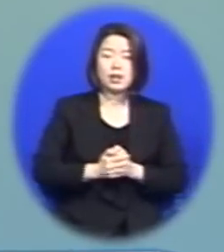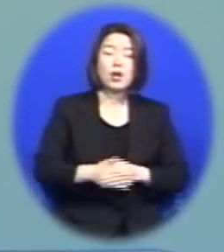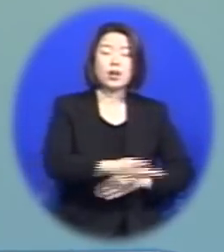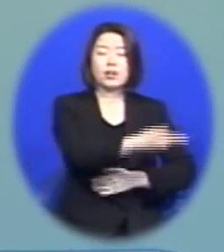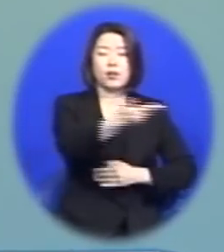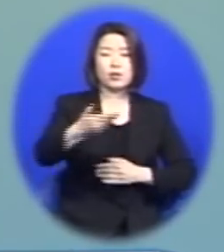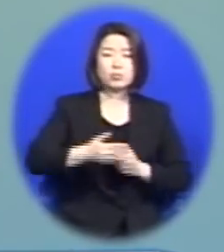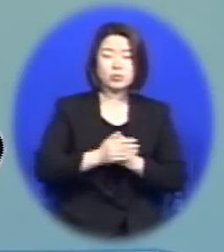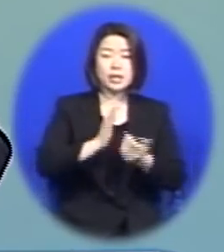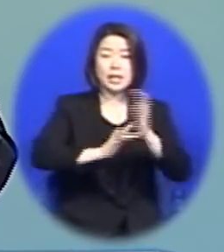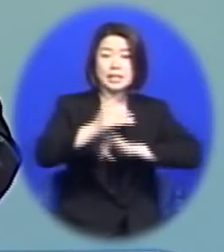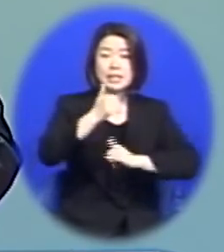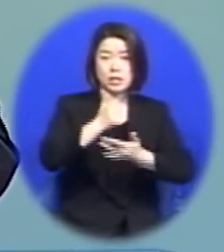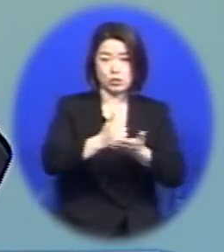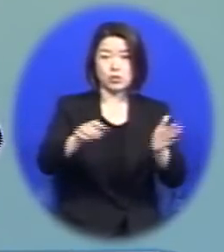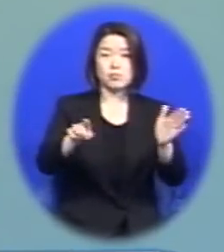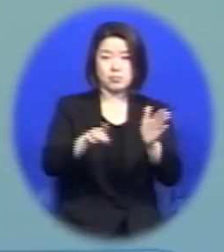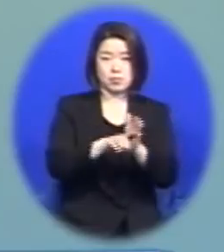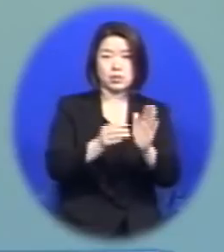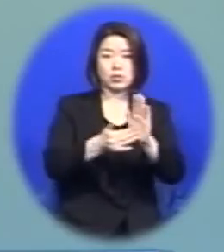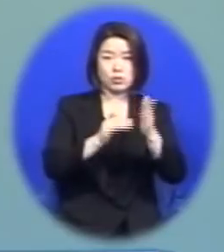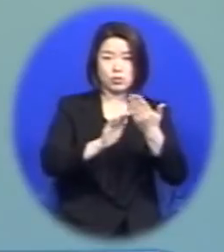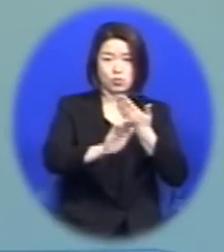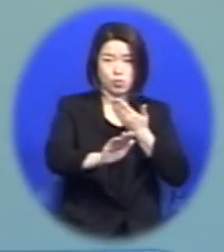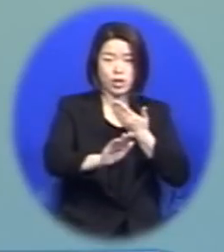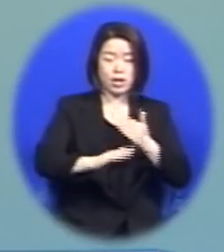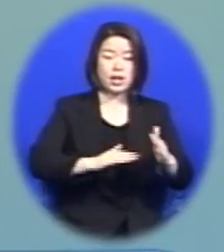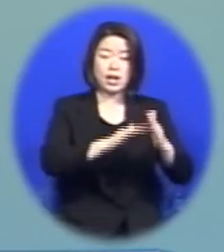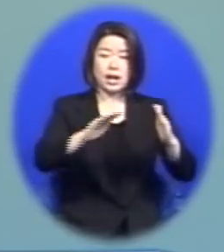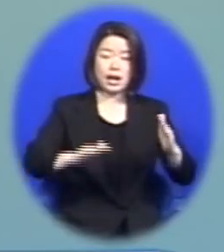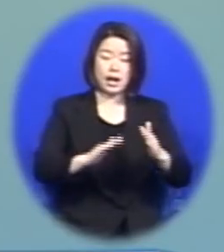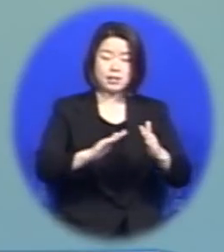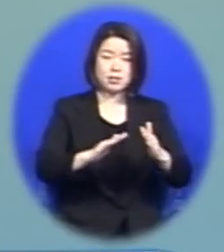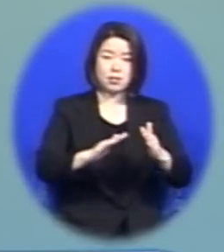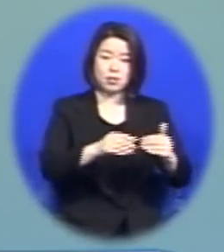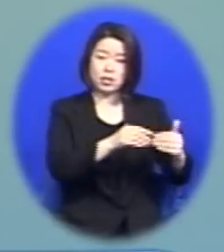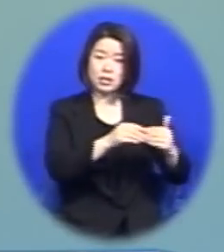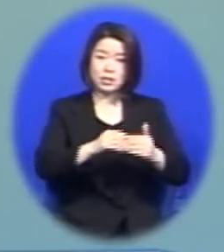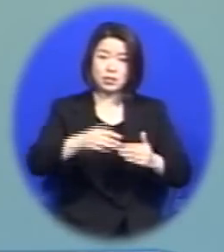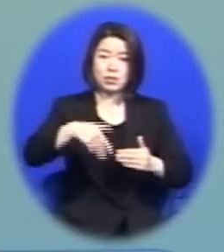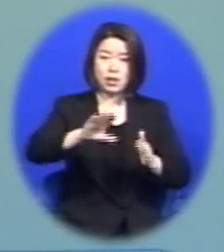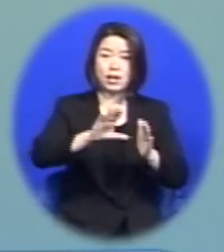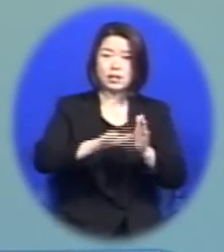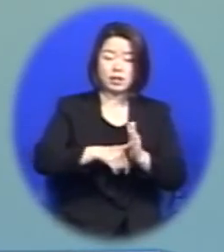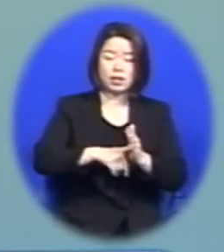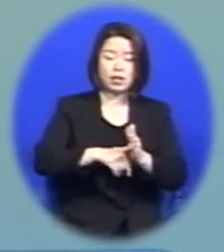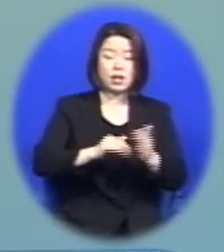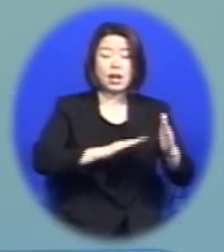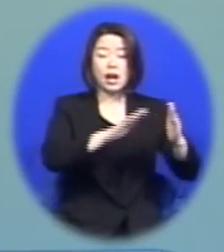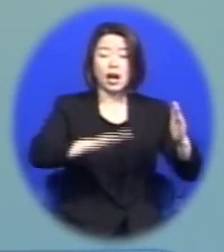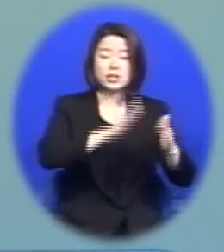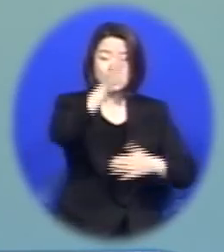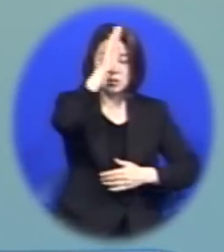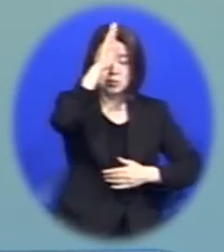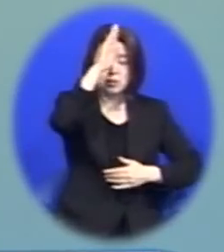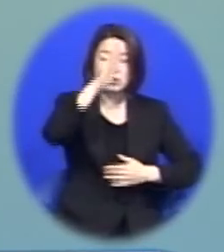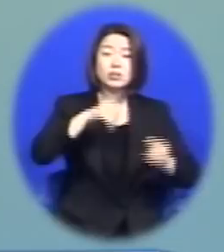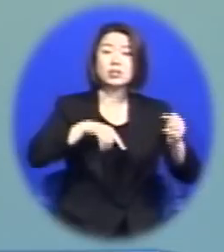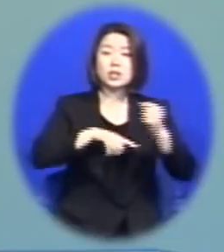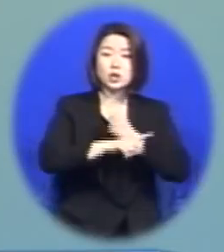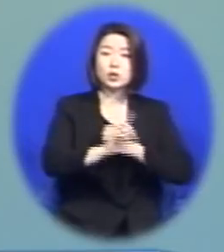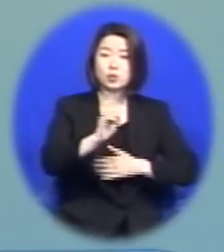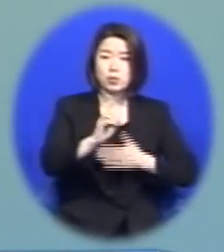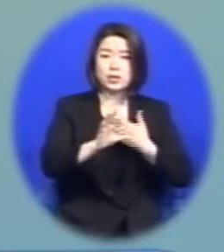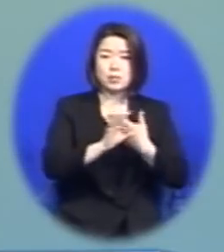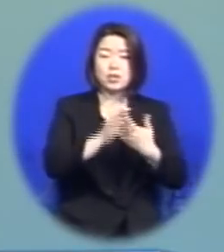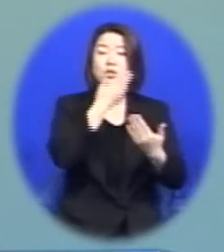여러분 예수를 믿고 삭 가정을 꾸려 있는데도 가정이 병든 이유는 그 가장 중요한